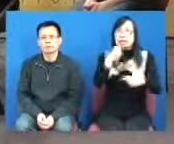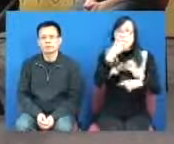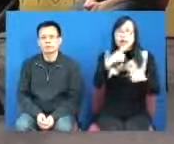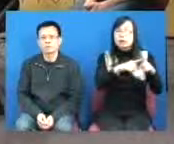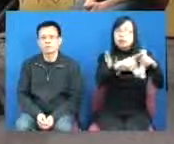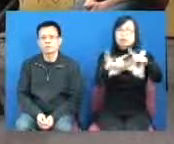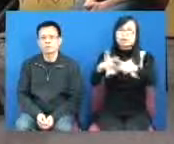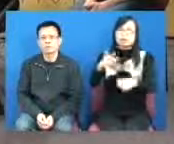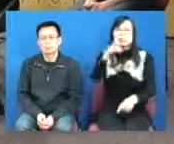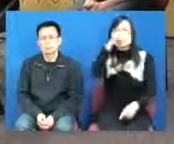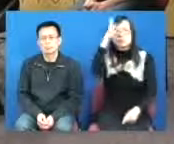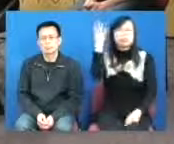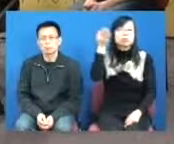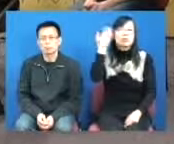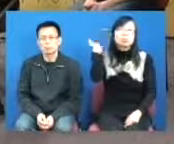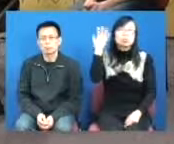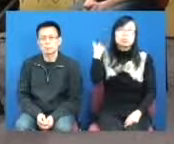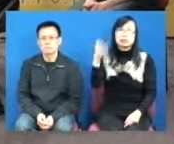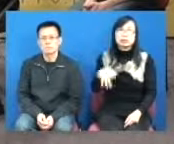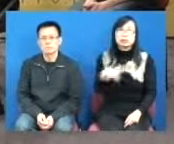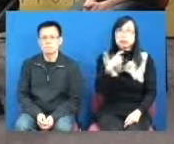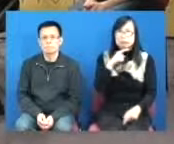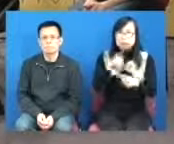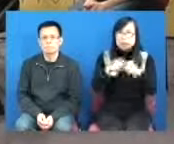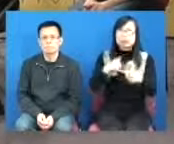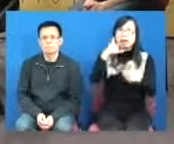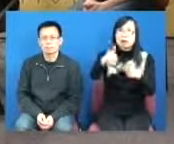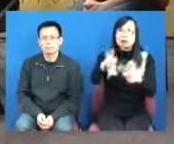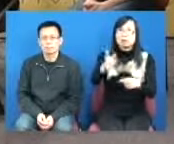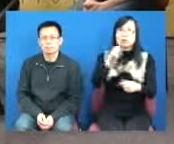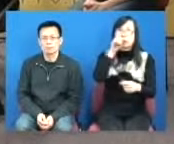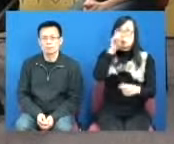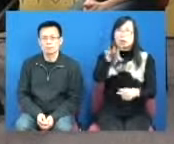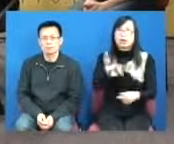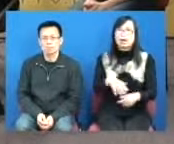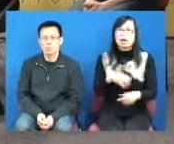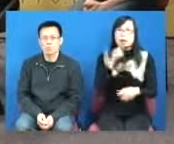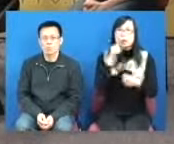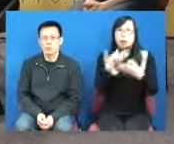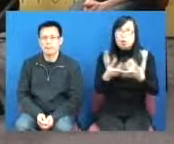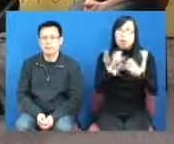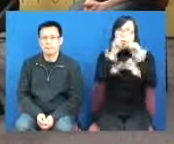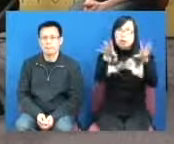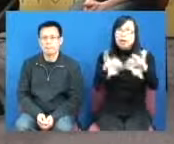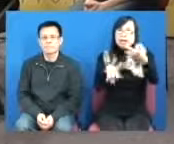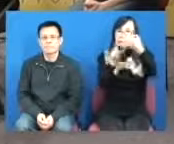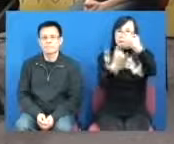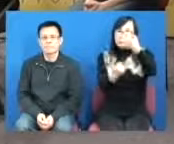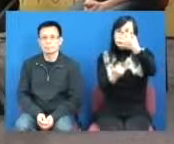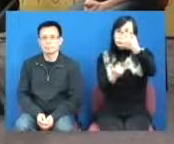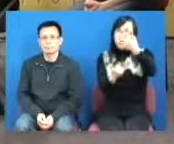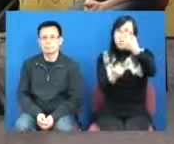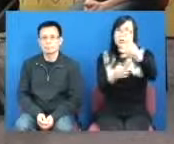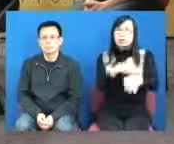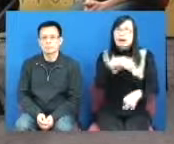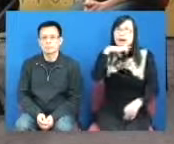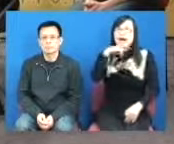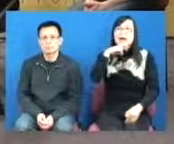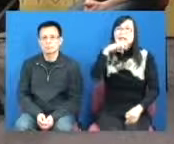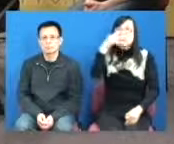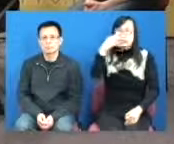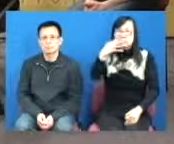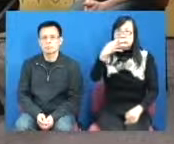聽不到的話我們真的要走出來告訴他們所以都在這裡呼籲大家3月6日3點鐘遮大